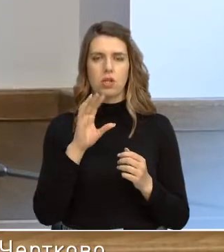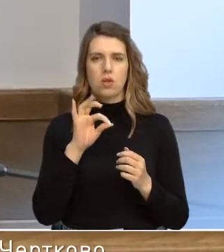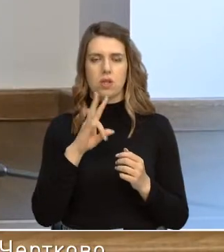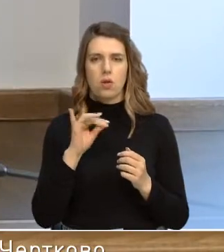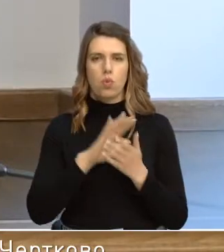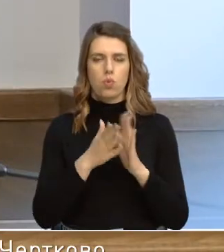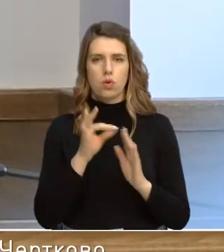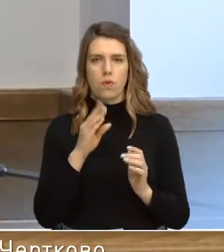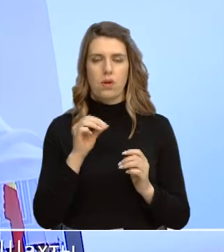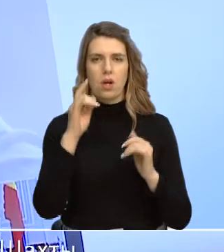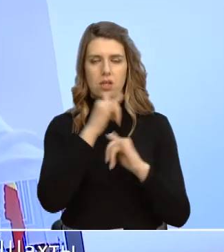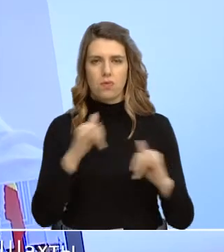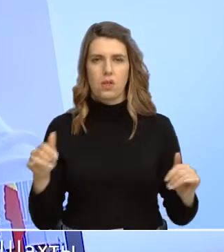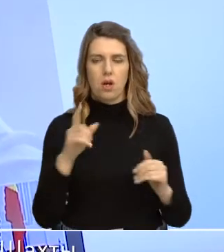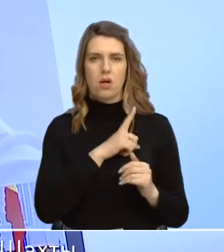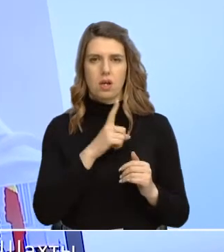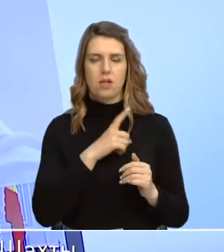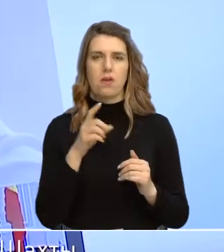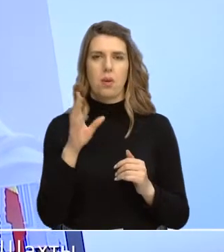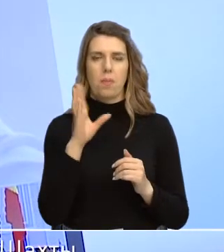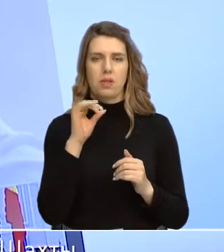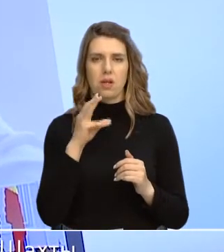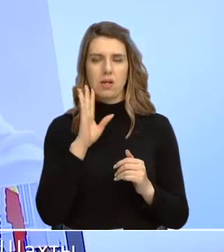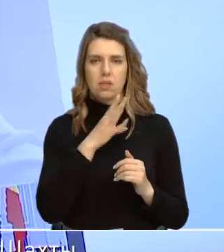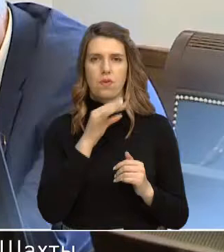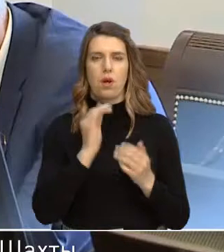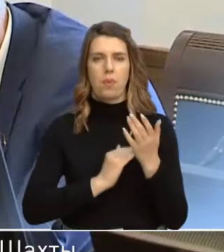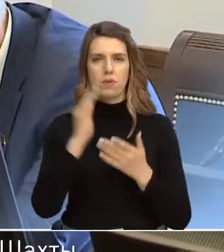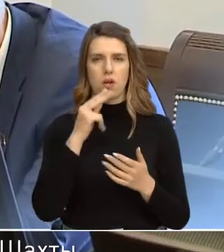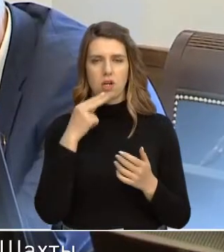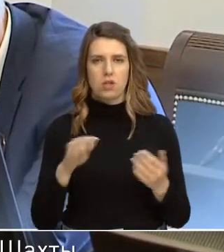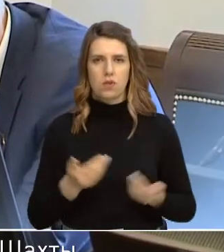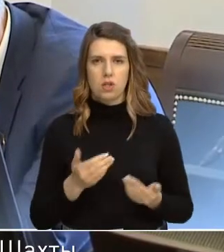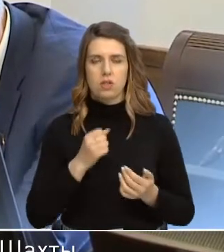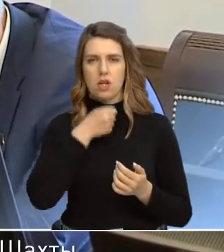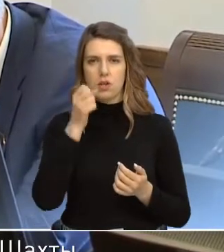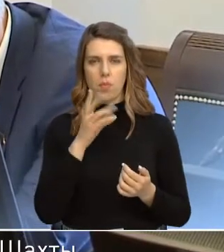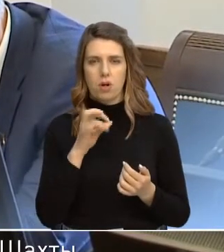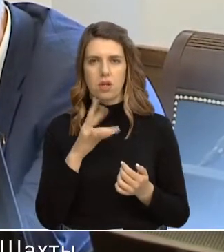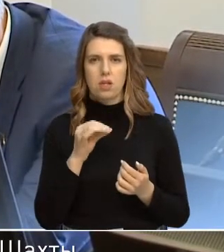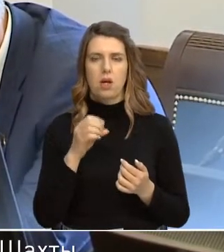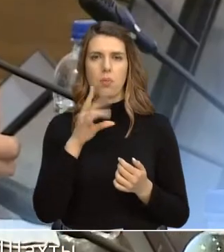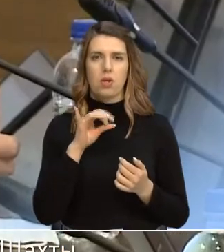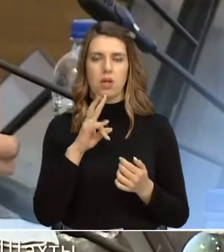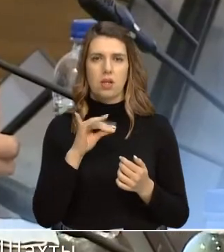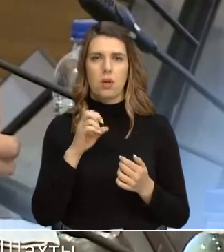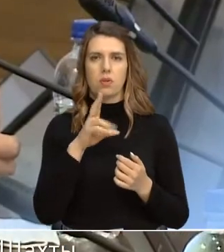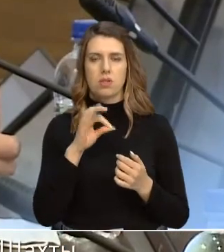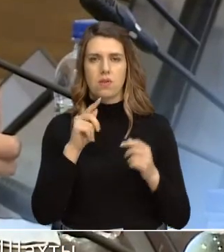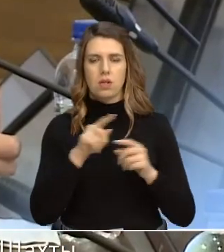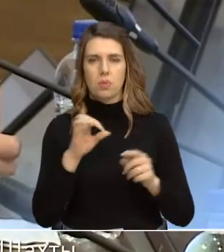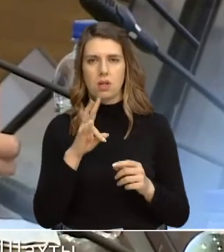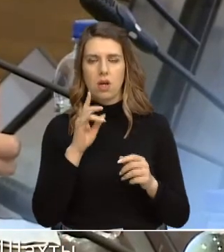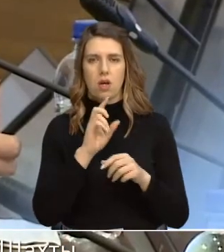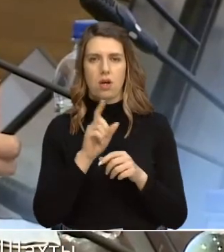условий для демографического развития, охрана материнства и детства, повышение качества жизни старшего поколения, преодоление последствий